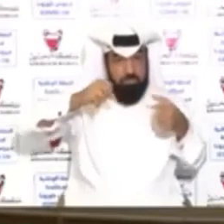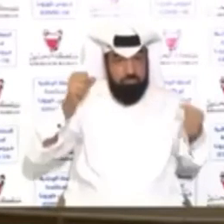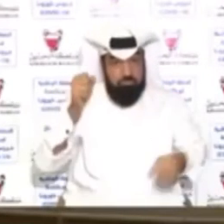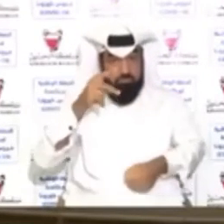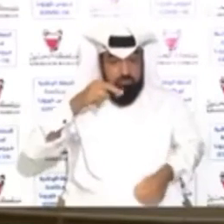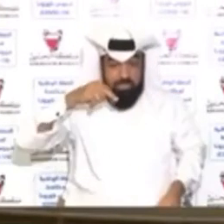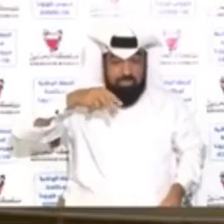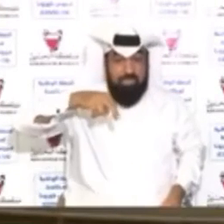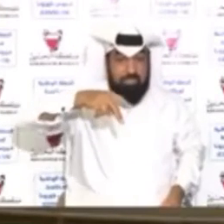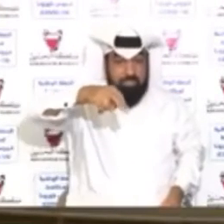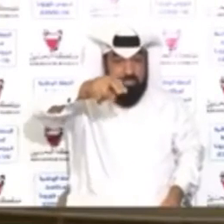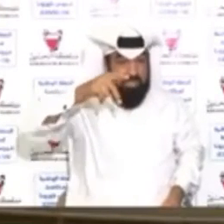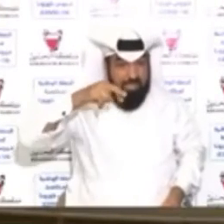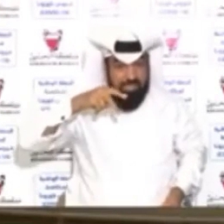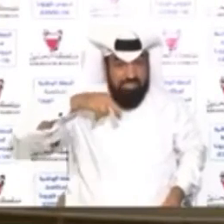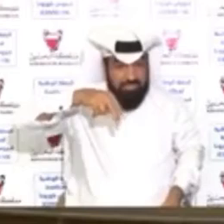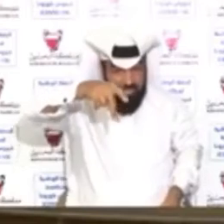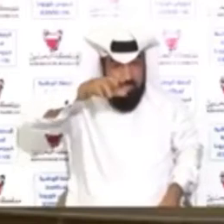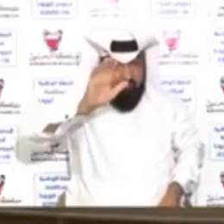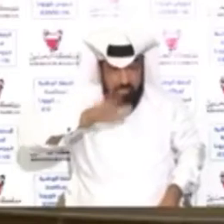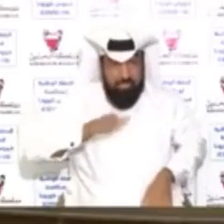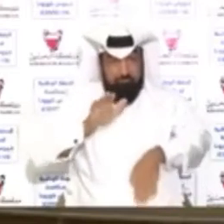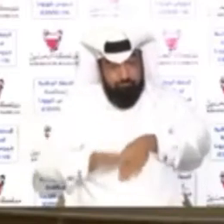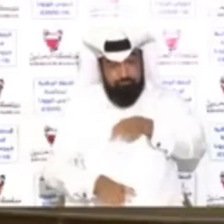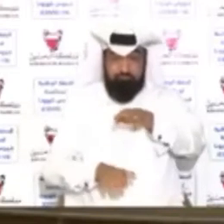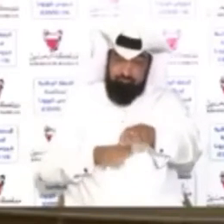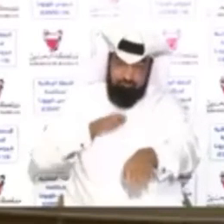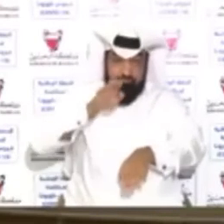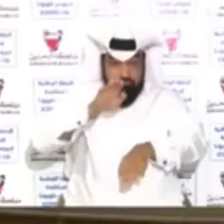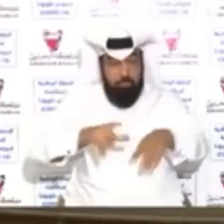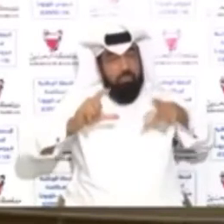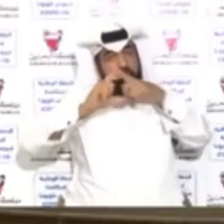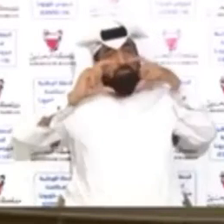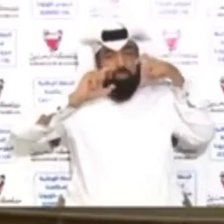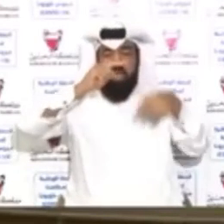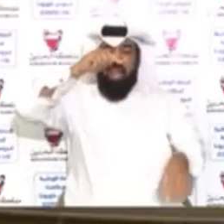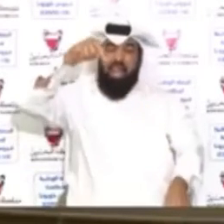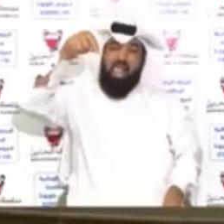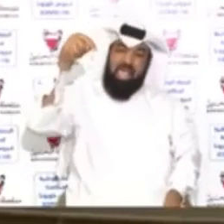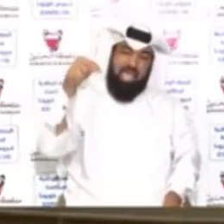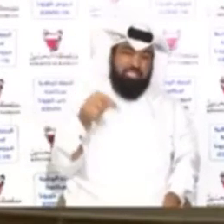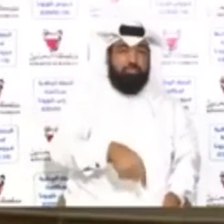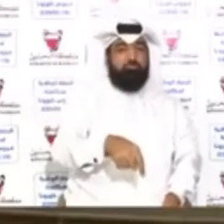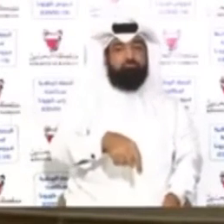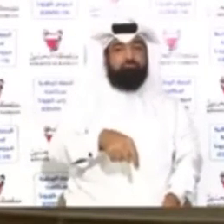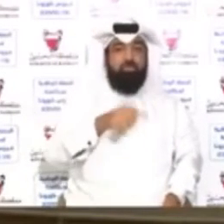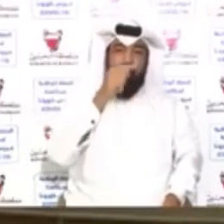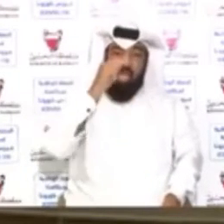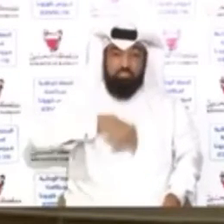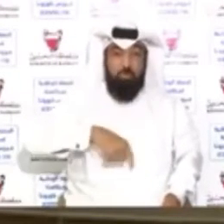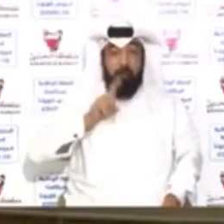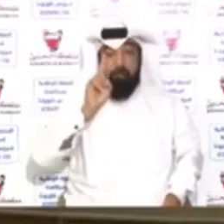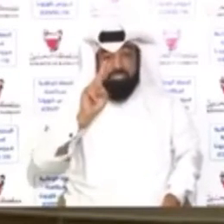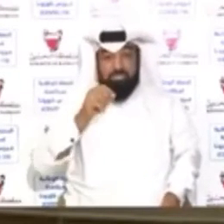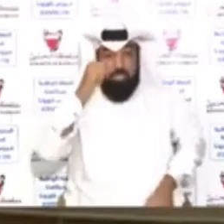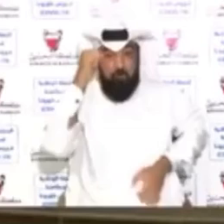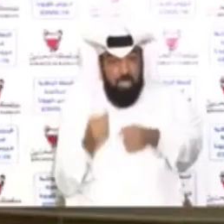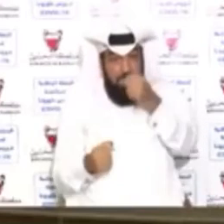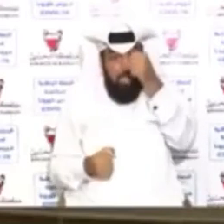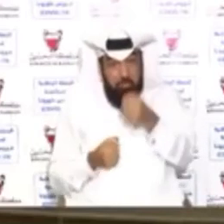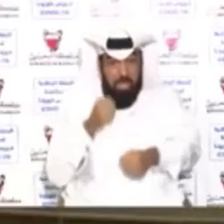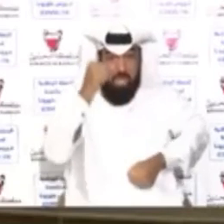واستثناء الرياضات التي تتطلب جهد بدني شديد مثل الجري والسباحة وركوب الدراجات الهوائية. القصد